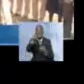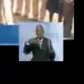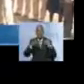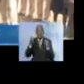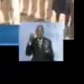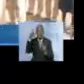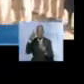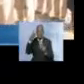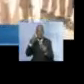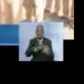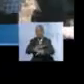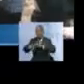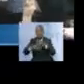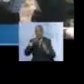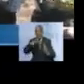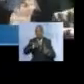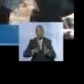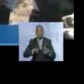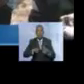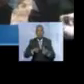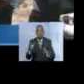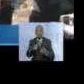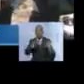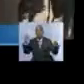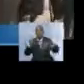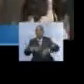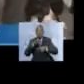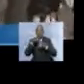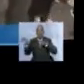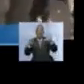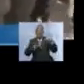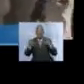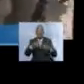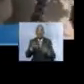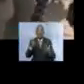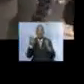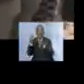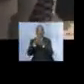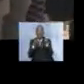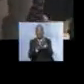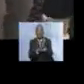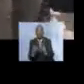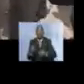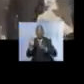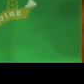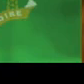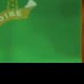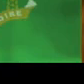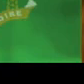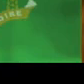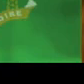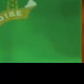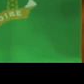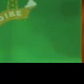les doléances égrenées. C'est par une remise de plusieurs lots de kits scolaires qu'a pris fin la cérémonie.